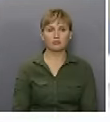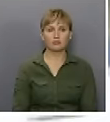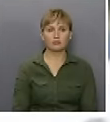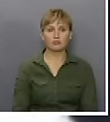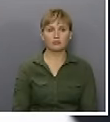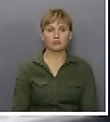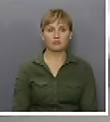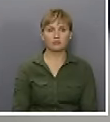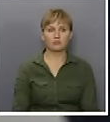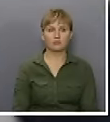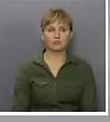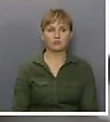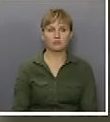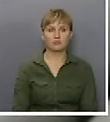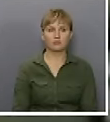номеров